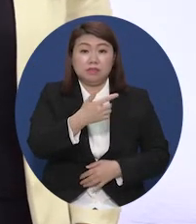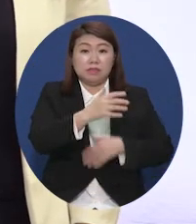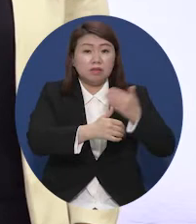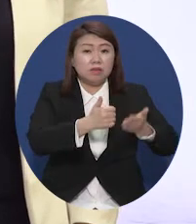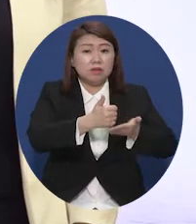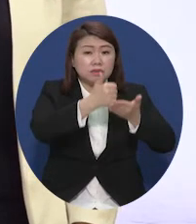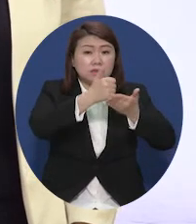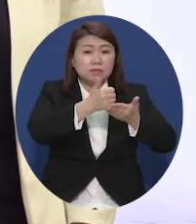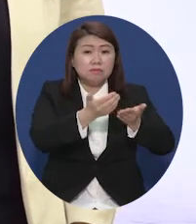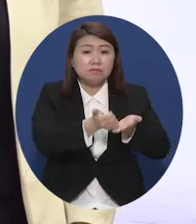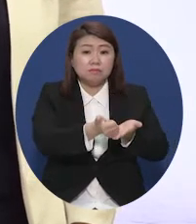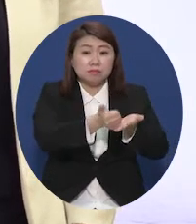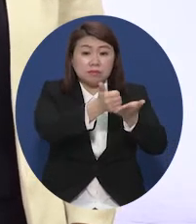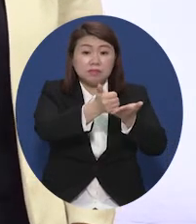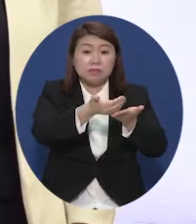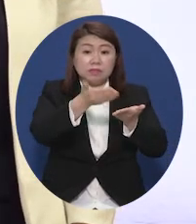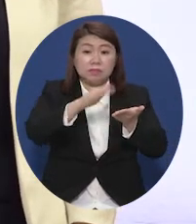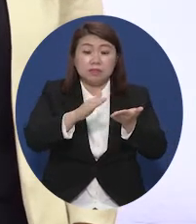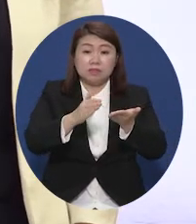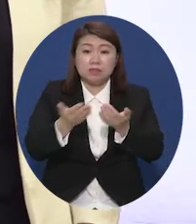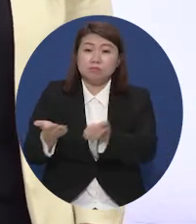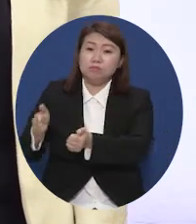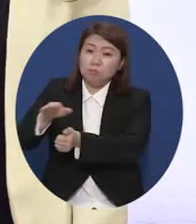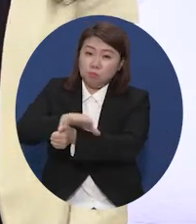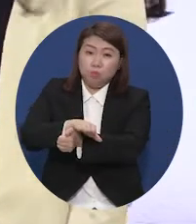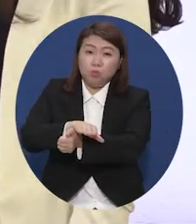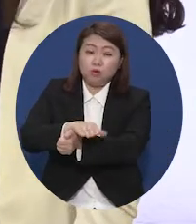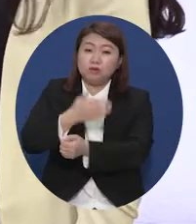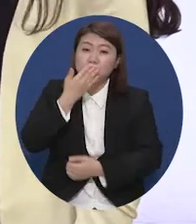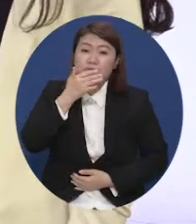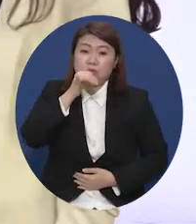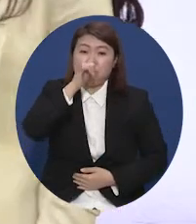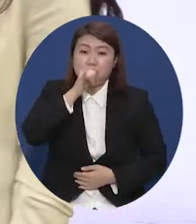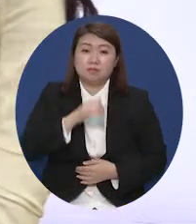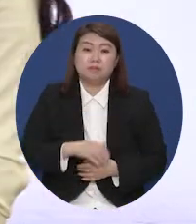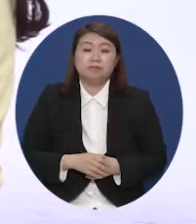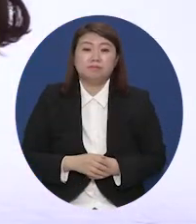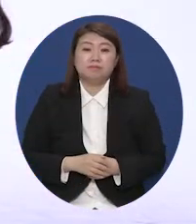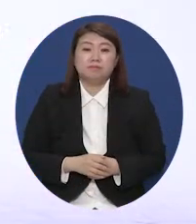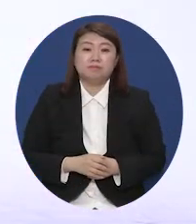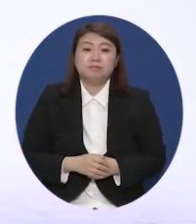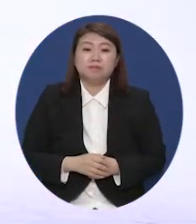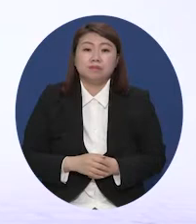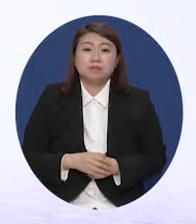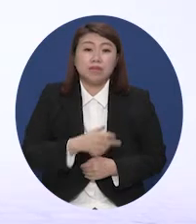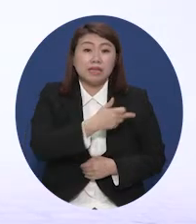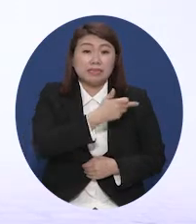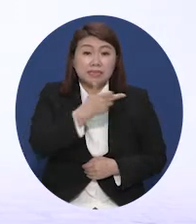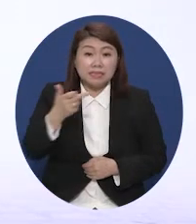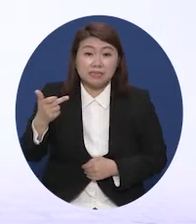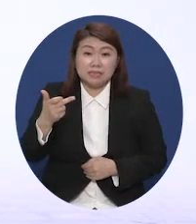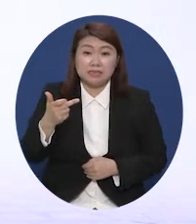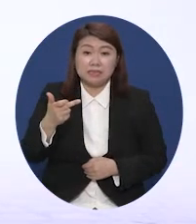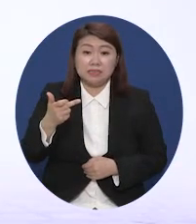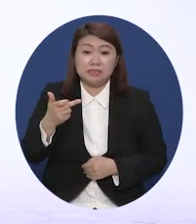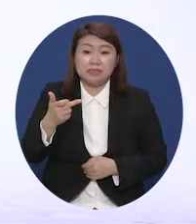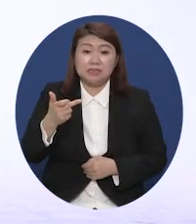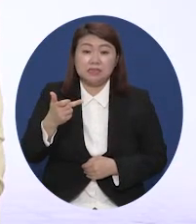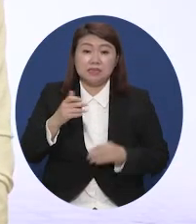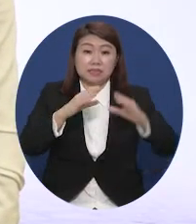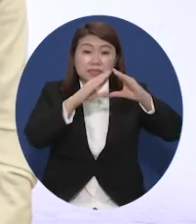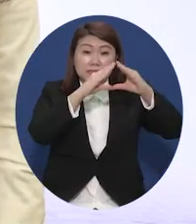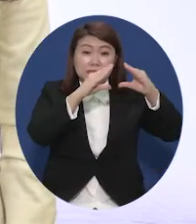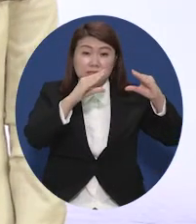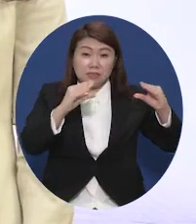몇몇 피라미드에서는 그 분묘가 발견이 되기도 했고요 크기 또한 마야 피라미드의 특징으로 삼을 수가 있는데요